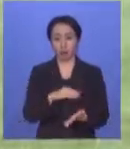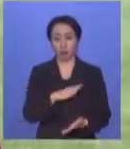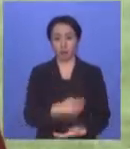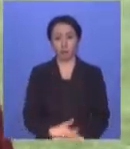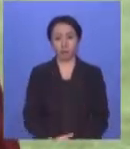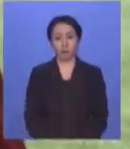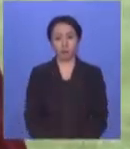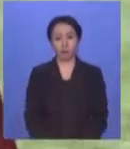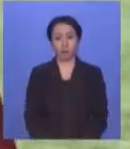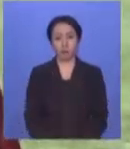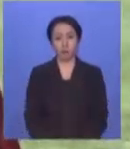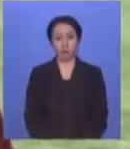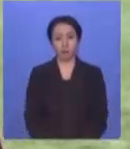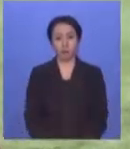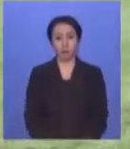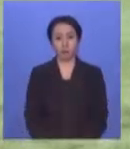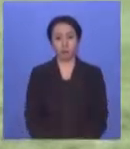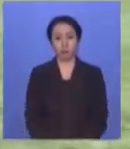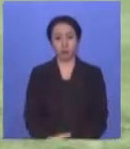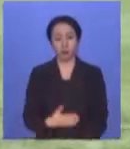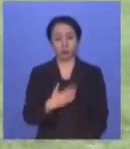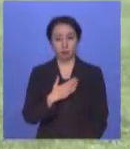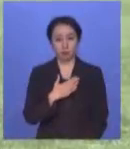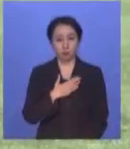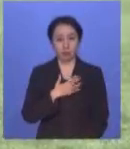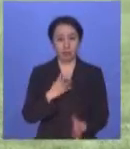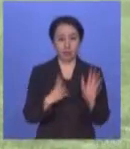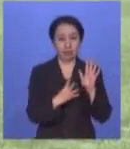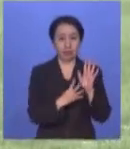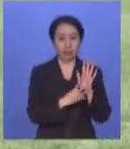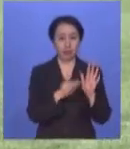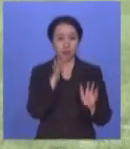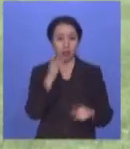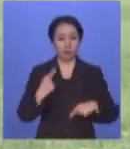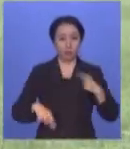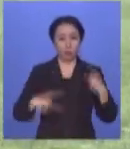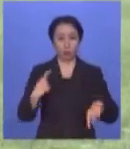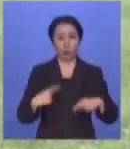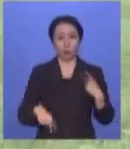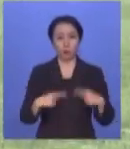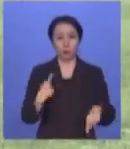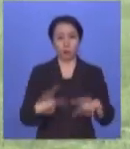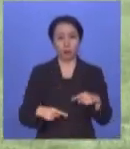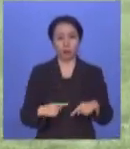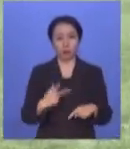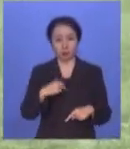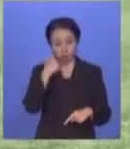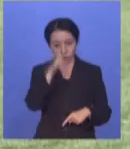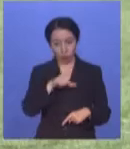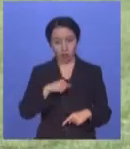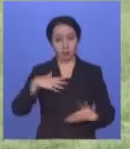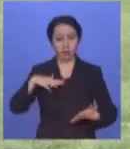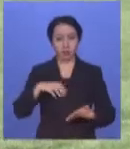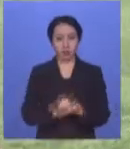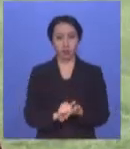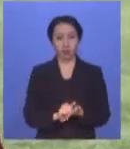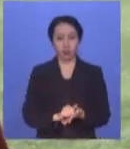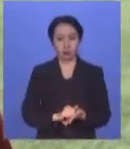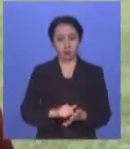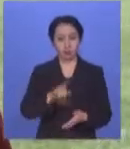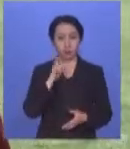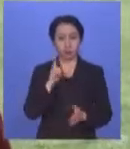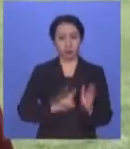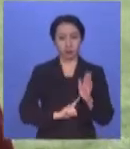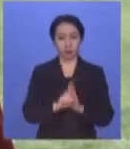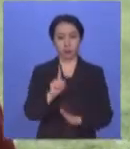Менің жасым 9 жаста. Мен футболмен 4 жыл айналасам, 5 жастан бастап